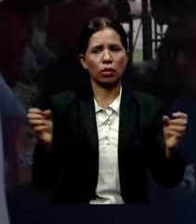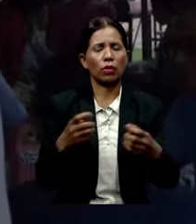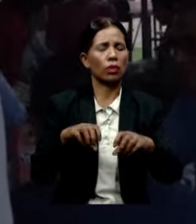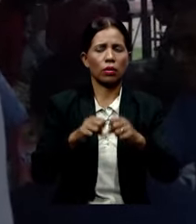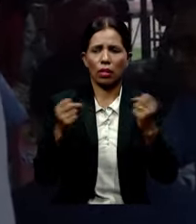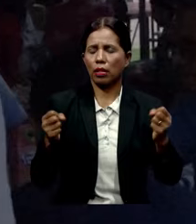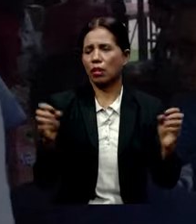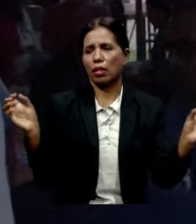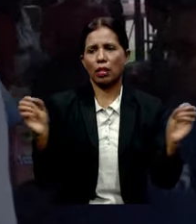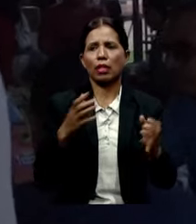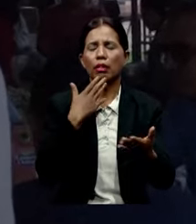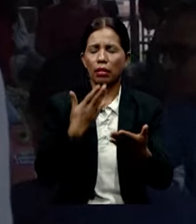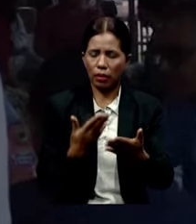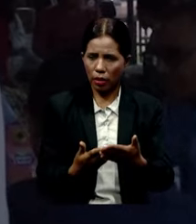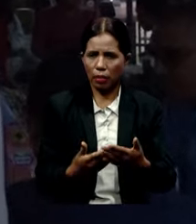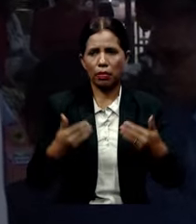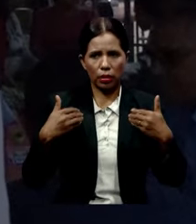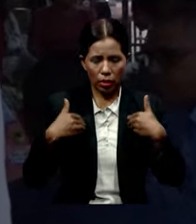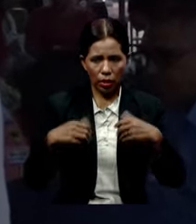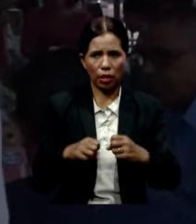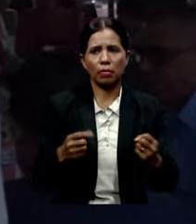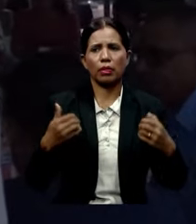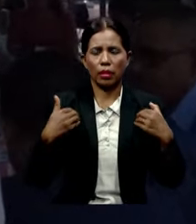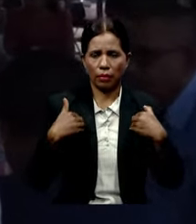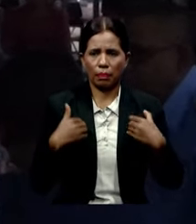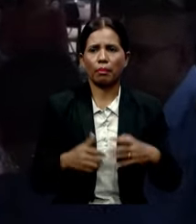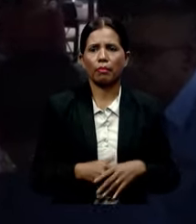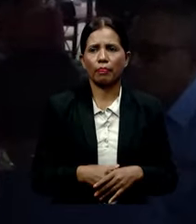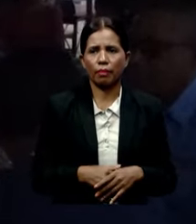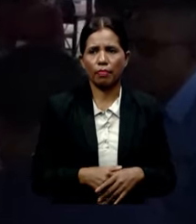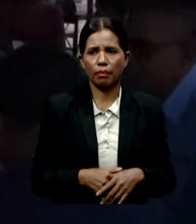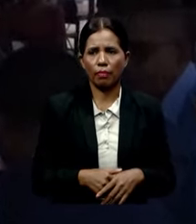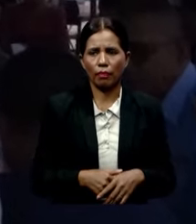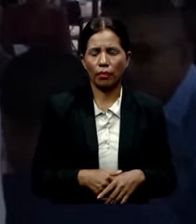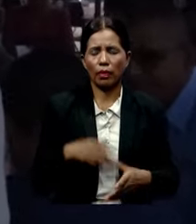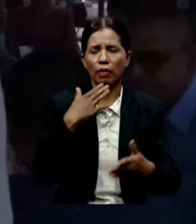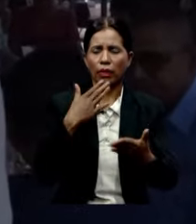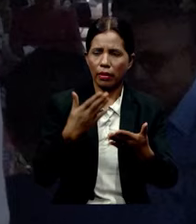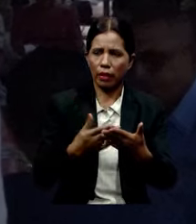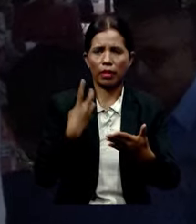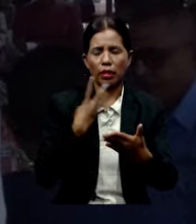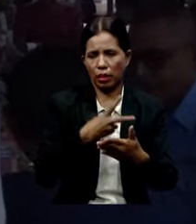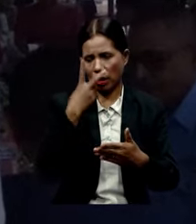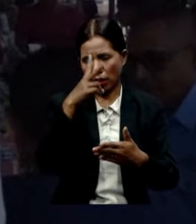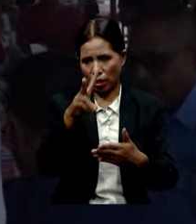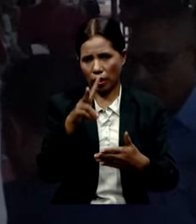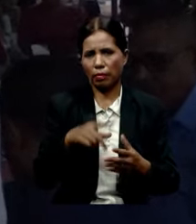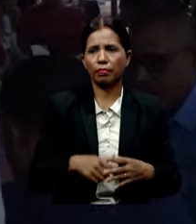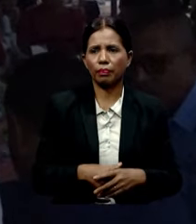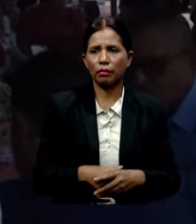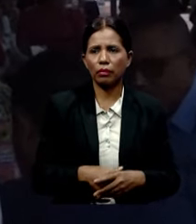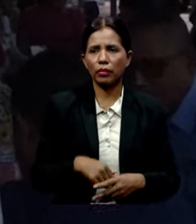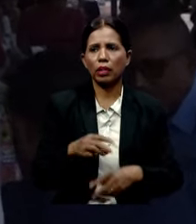ia dia kamu sih atmosia atmosia ini dia kamu itare kata ke